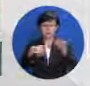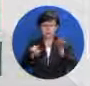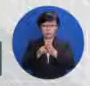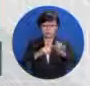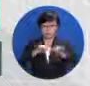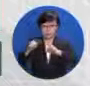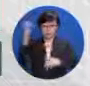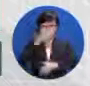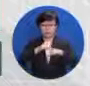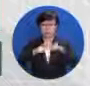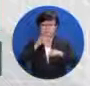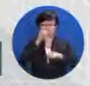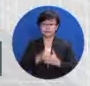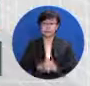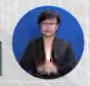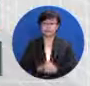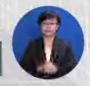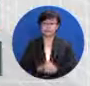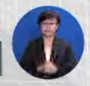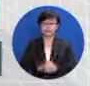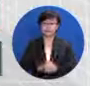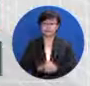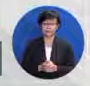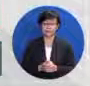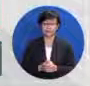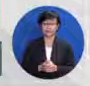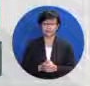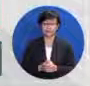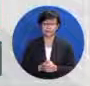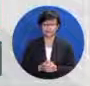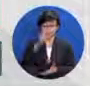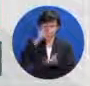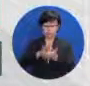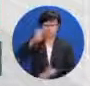봉산에서 산불 예방 활동과 등산로 청결 운동을